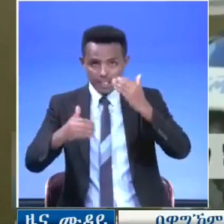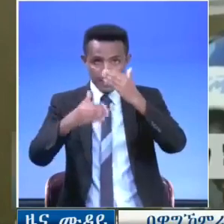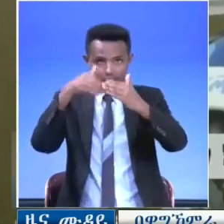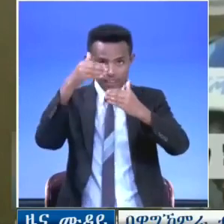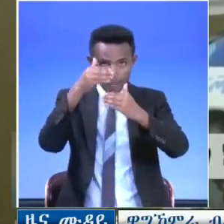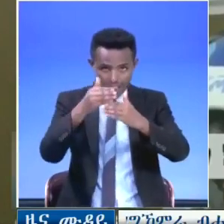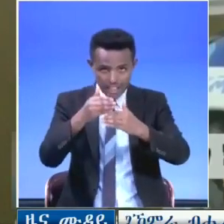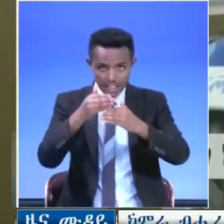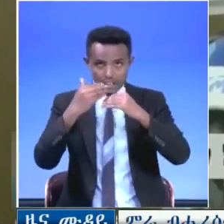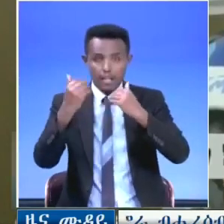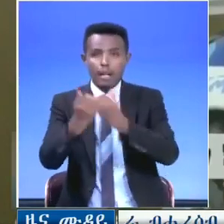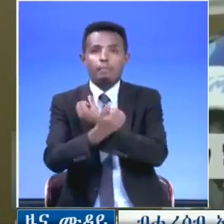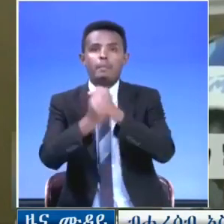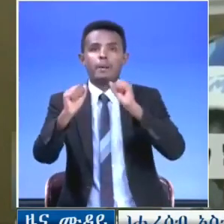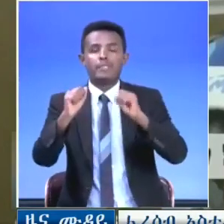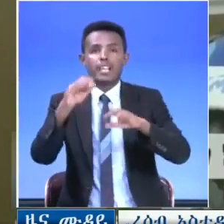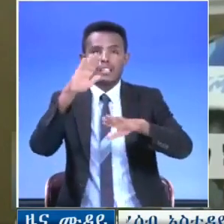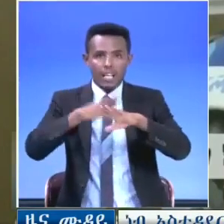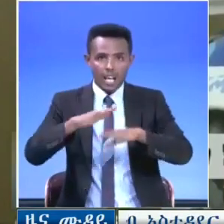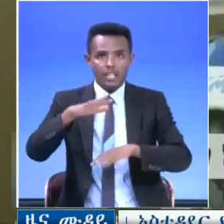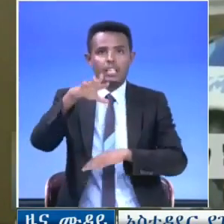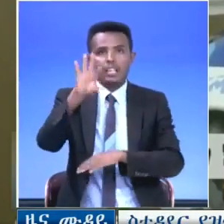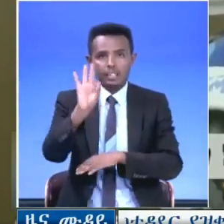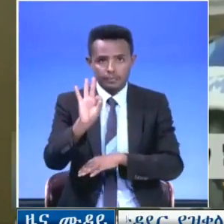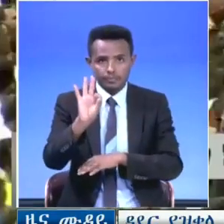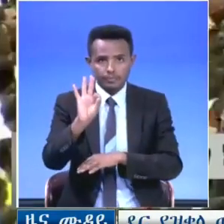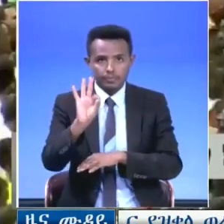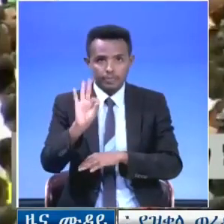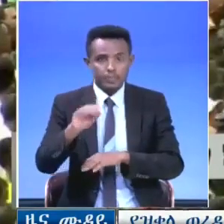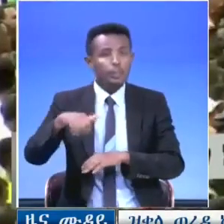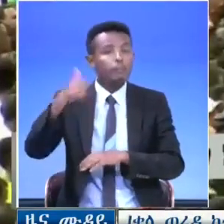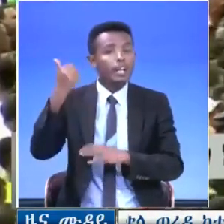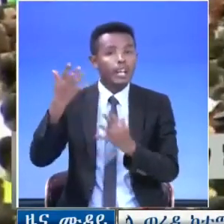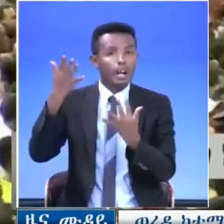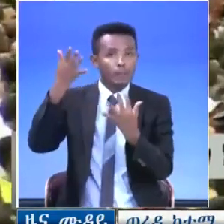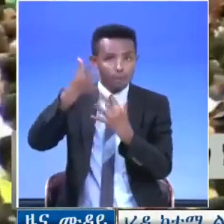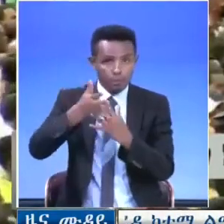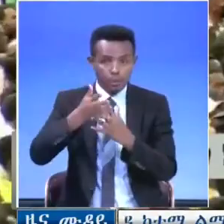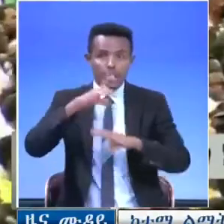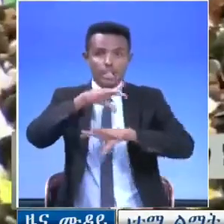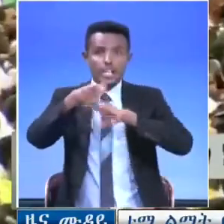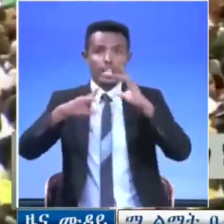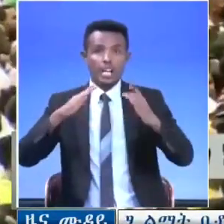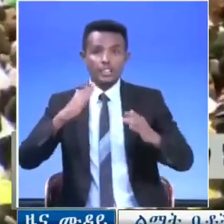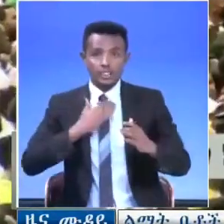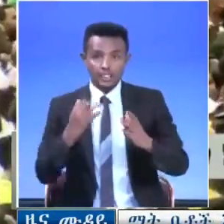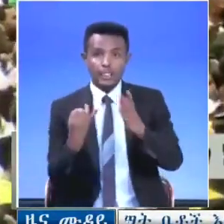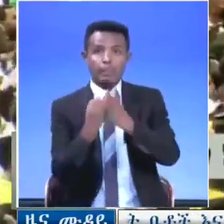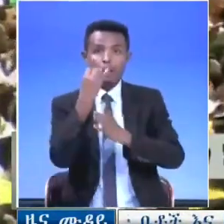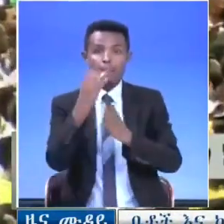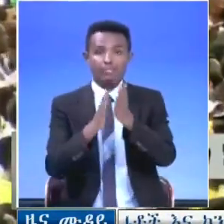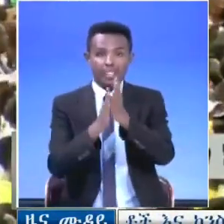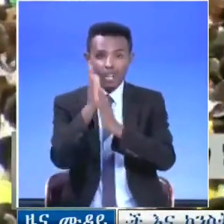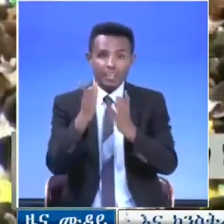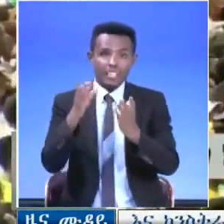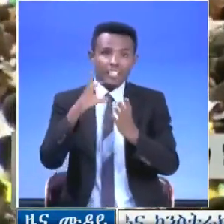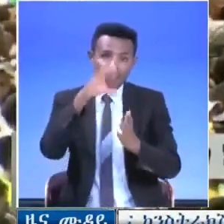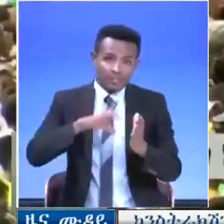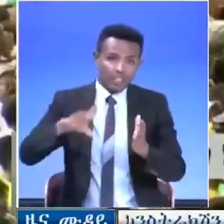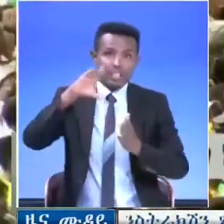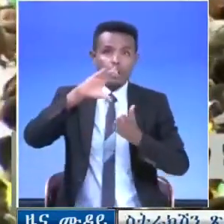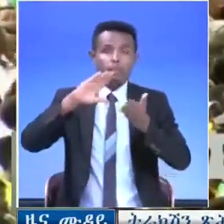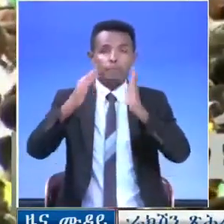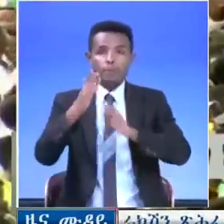በደረጃ በመፍታት ላይ ይገኛል። በሌላ በኩል ክልላችን የመልማት ፍላጎት ከፍተኛ